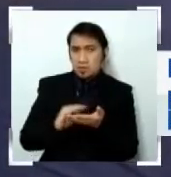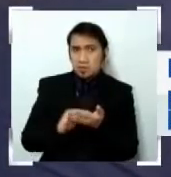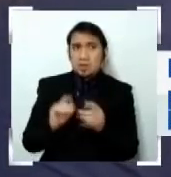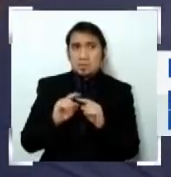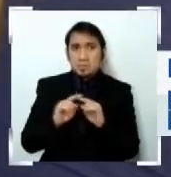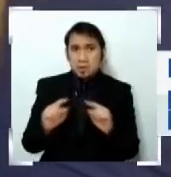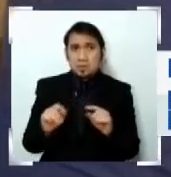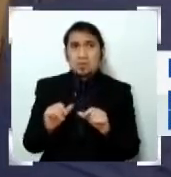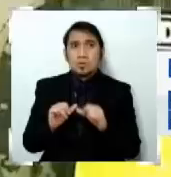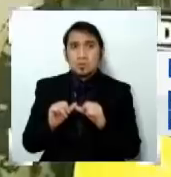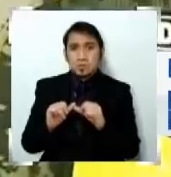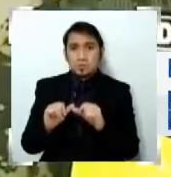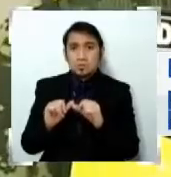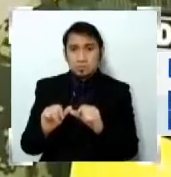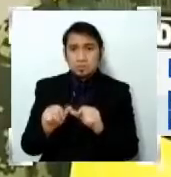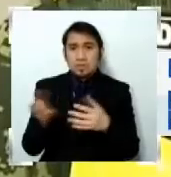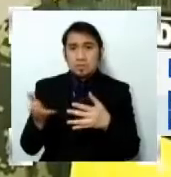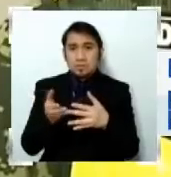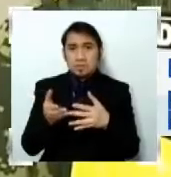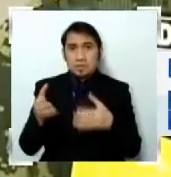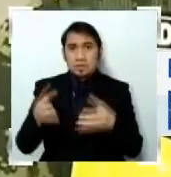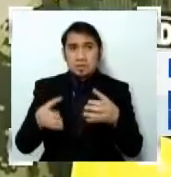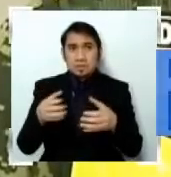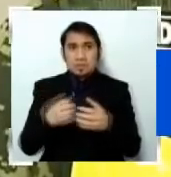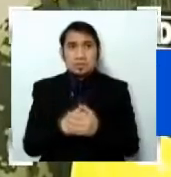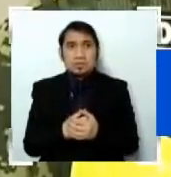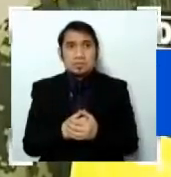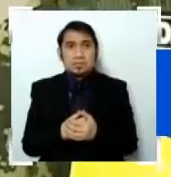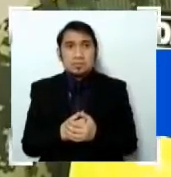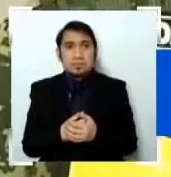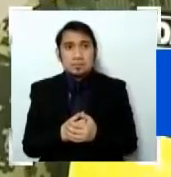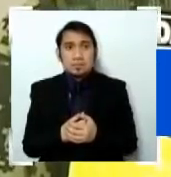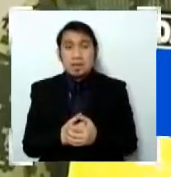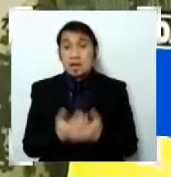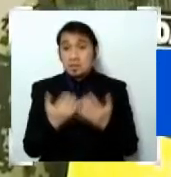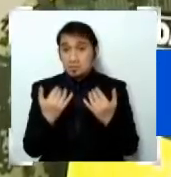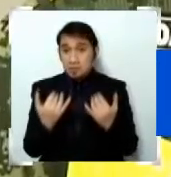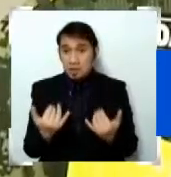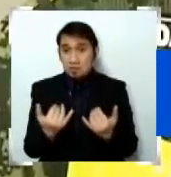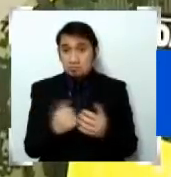Itutuloy ko po yung... Sa mga kababayan nating makikita